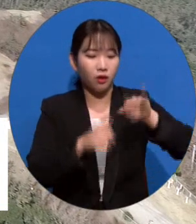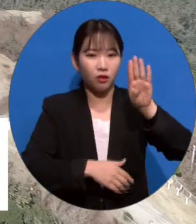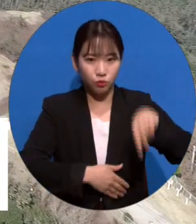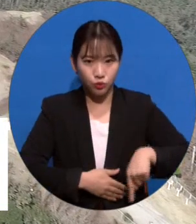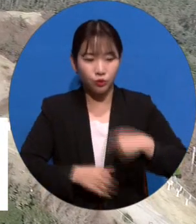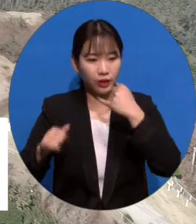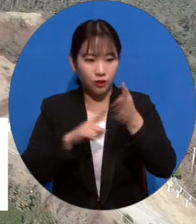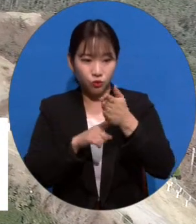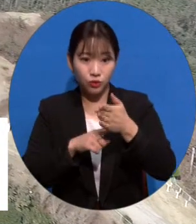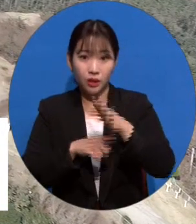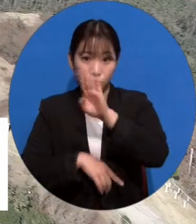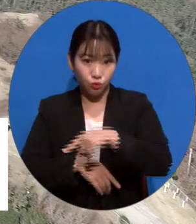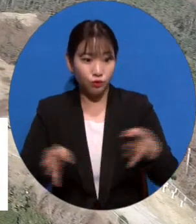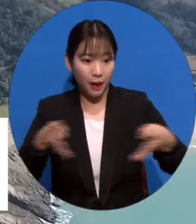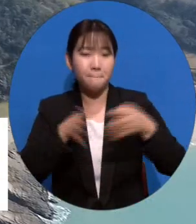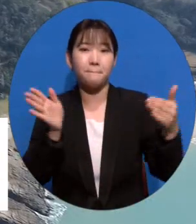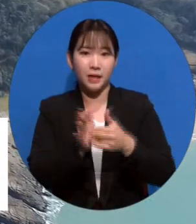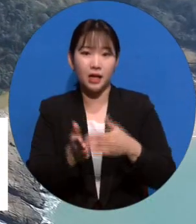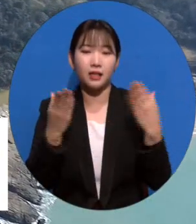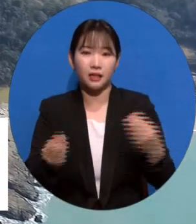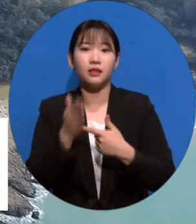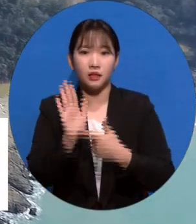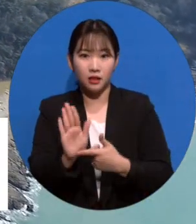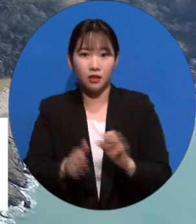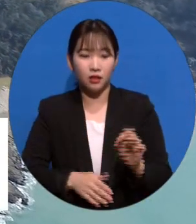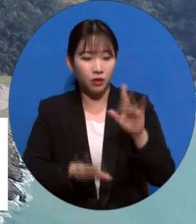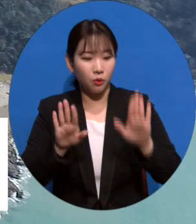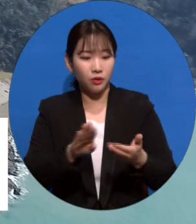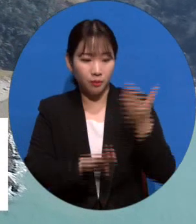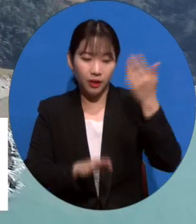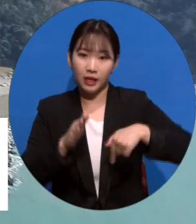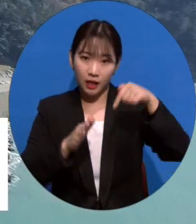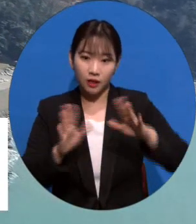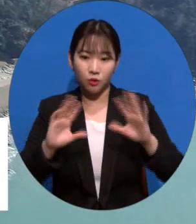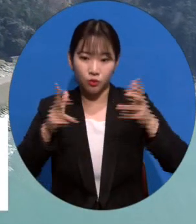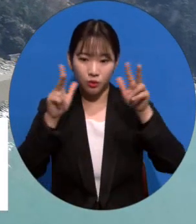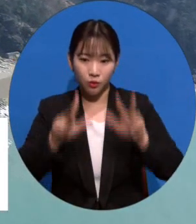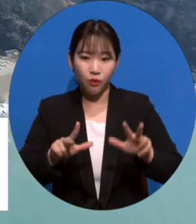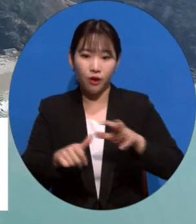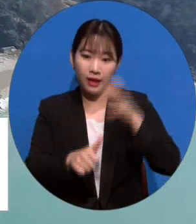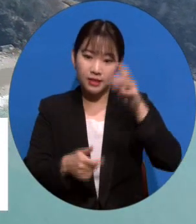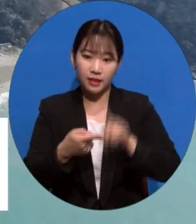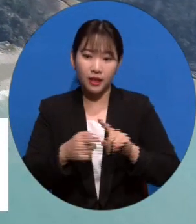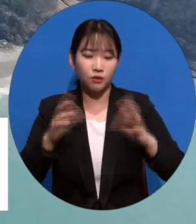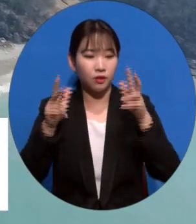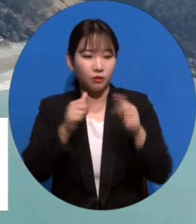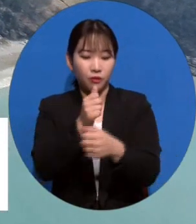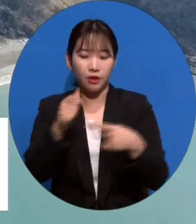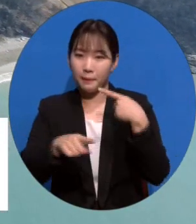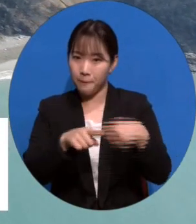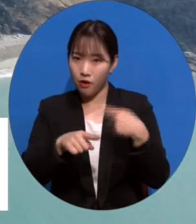간 협의가 완료됐다 고 밝혔습니다 이에 따라 올 상반기 원의 국립공원 편입해 저에 대한 국립공원 위험